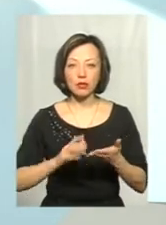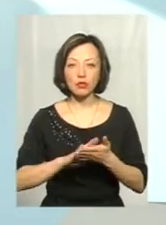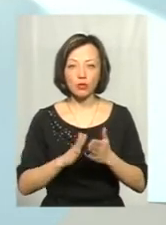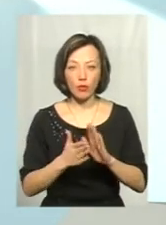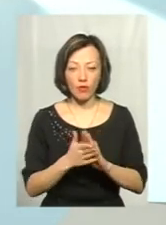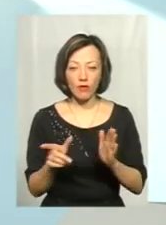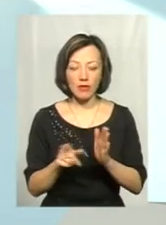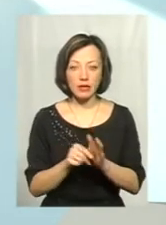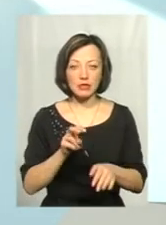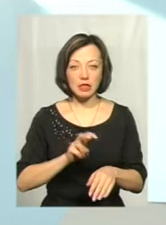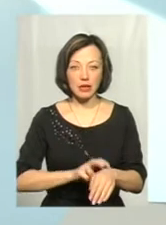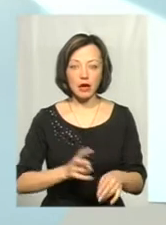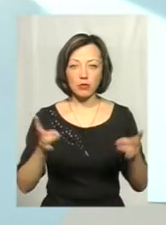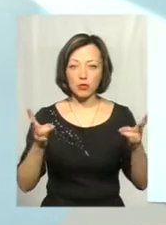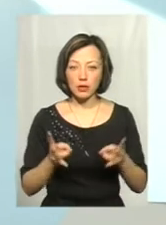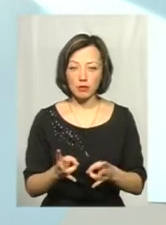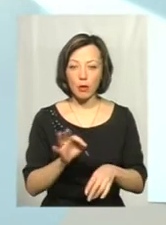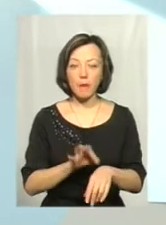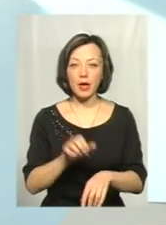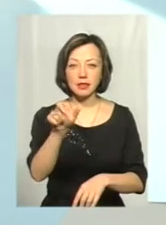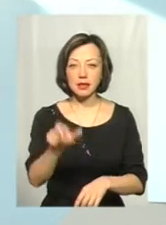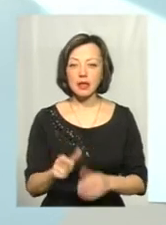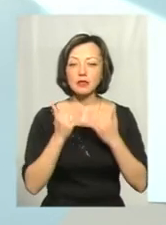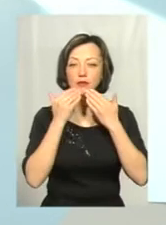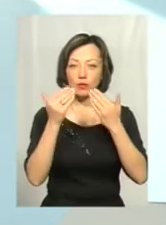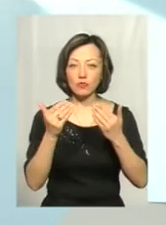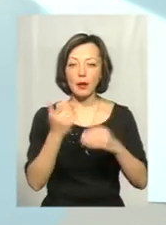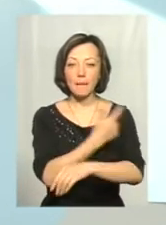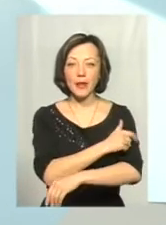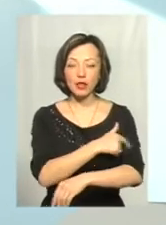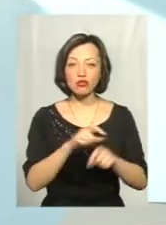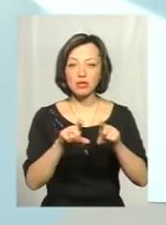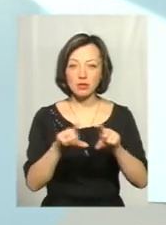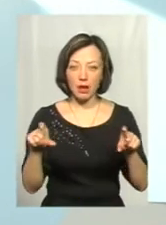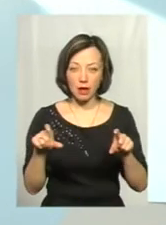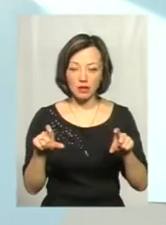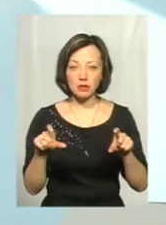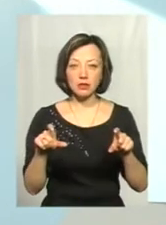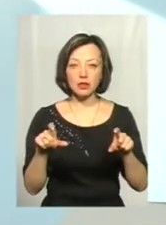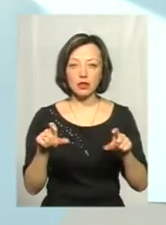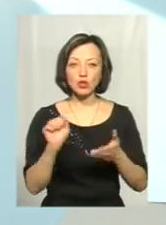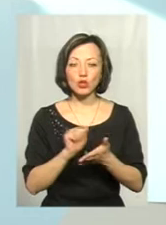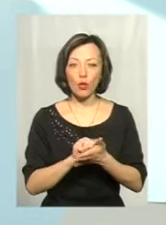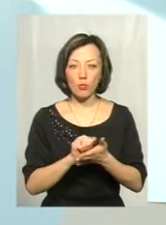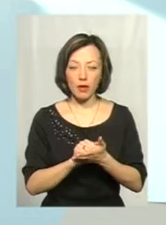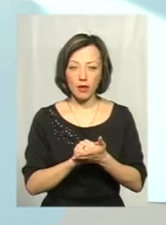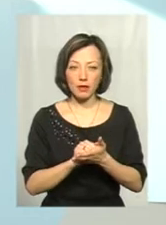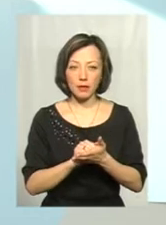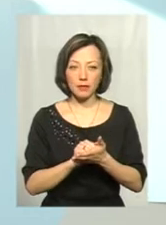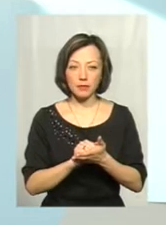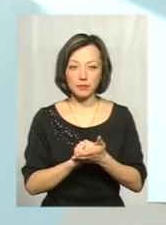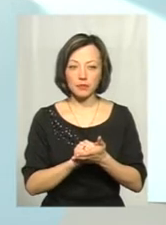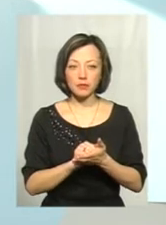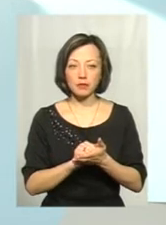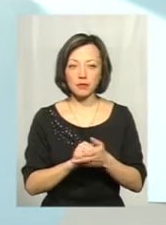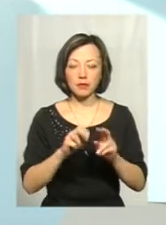потрібно, щоб пацієнт звернувся в медичний заклад з документами. Він повинен